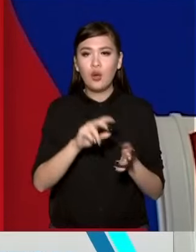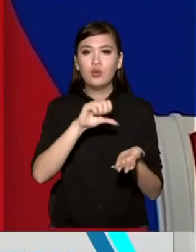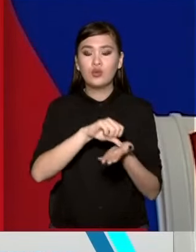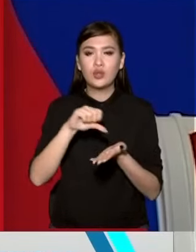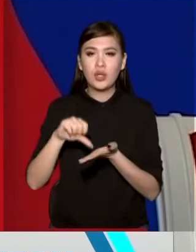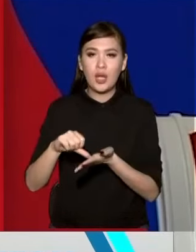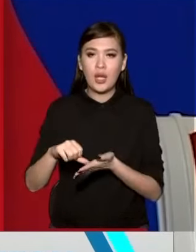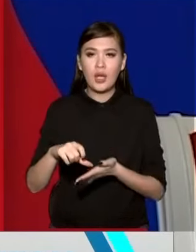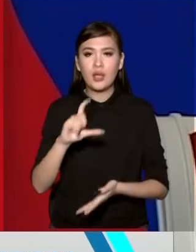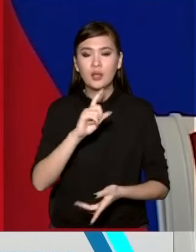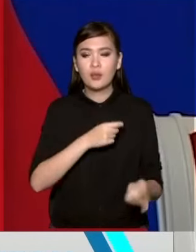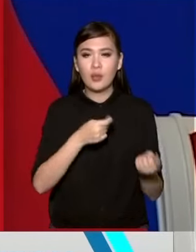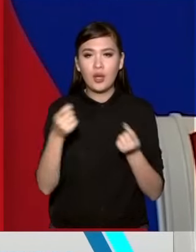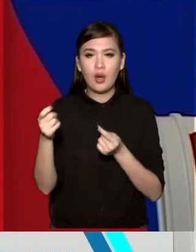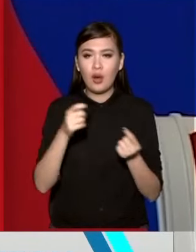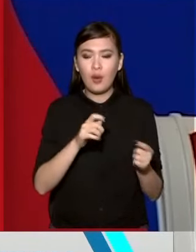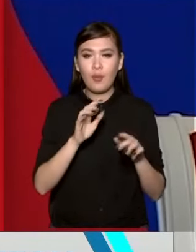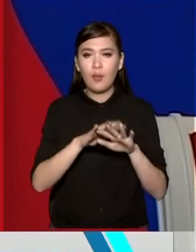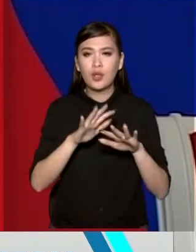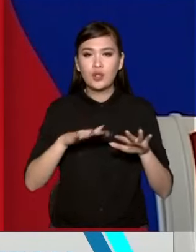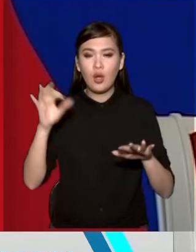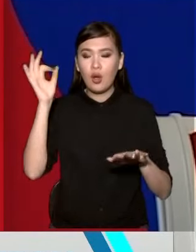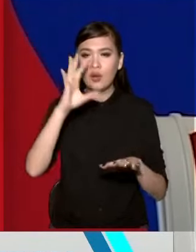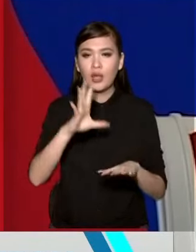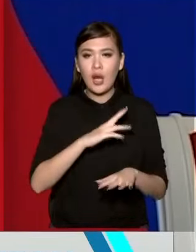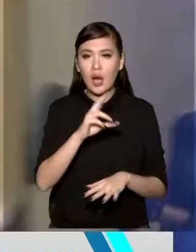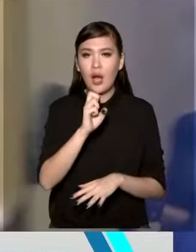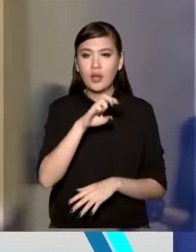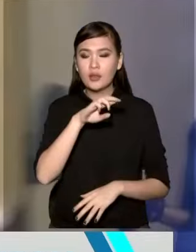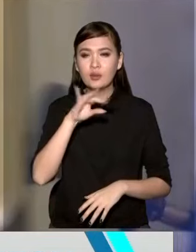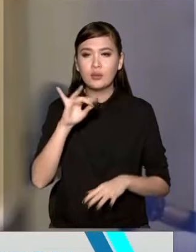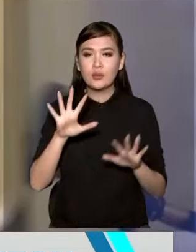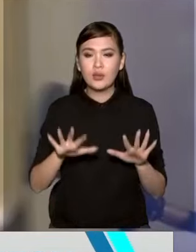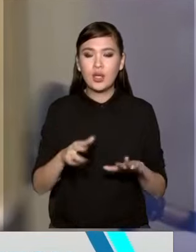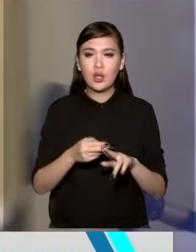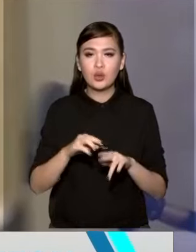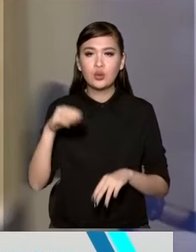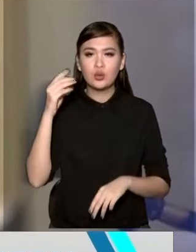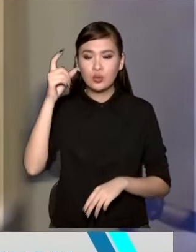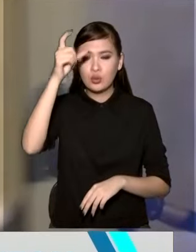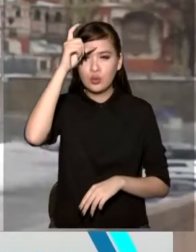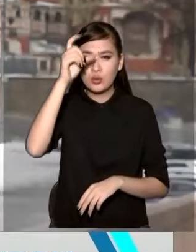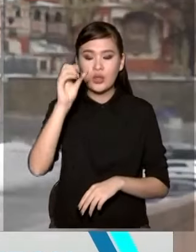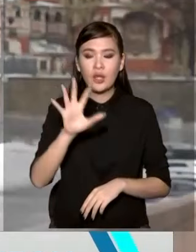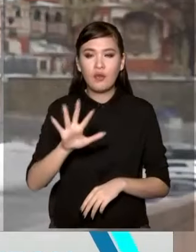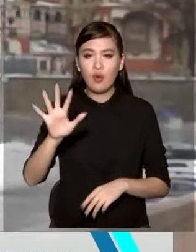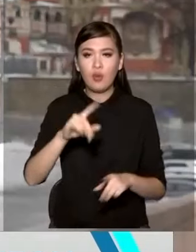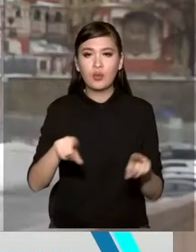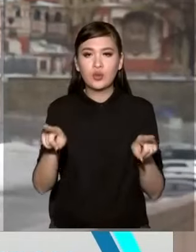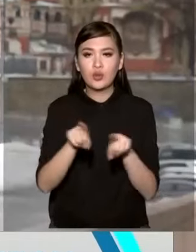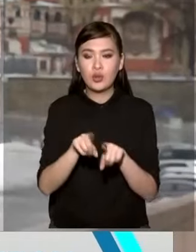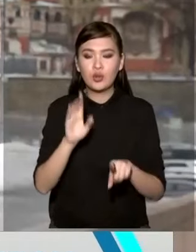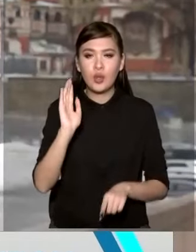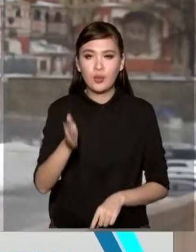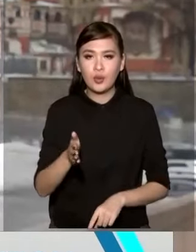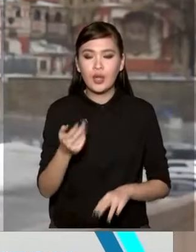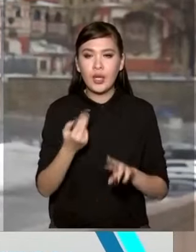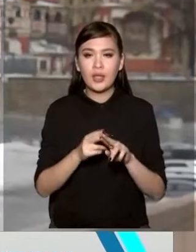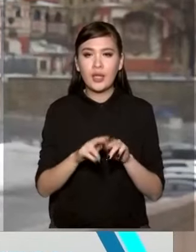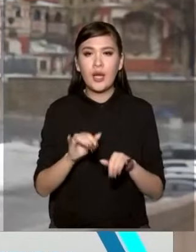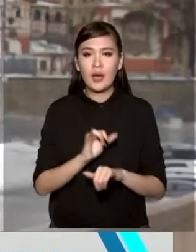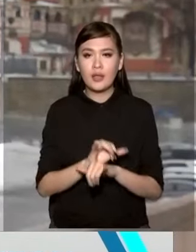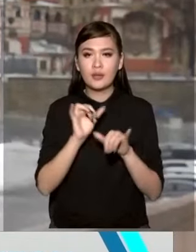распределении экспортно-импортных потоков с прикаспийскими странами, а также с Турцией и Европой. О важности поддержания и